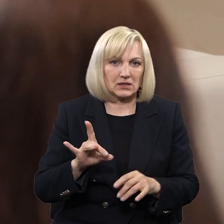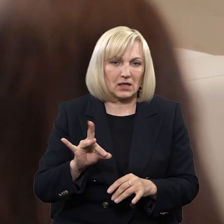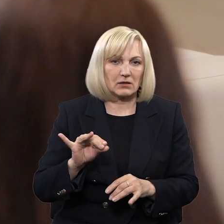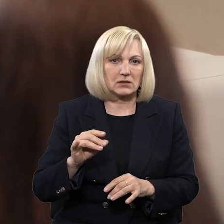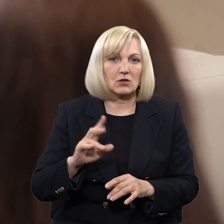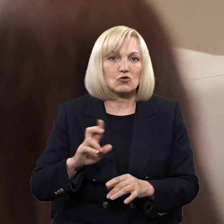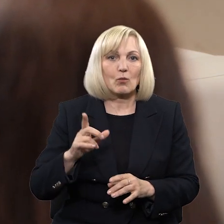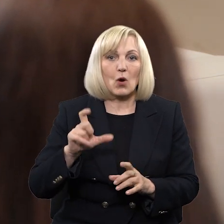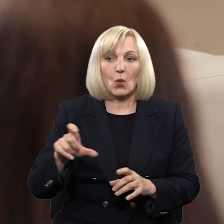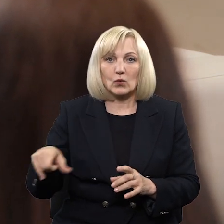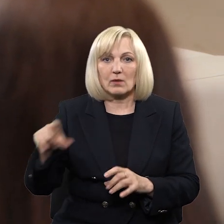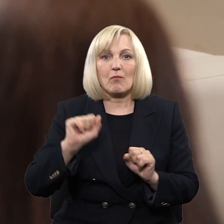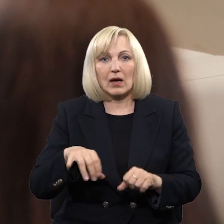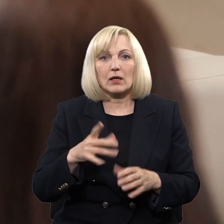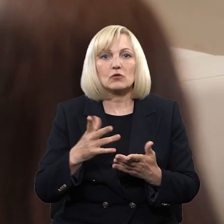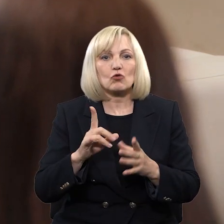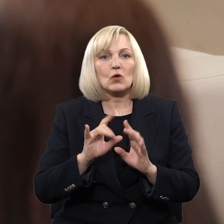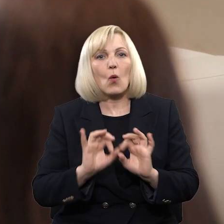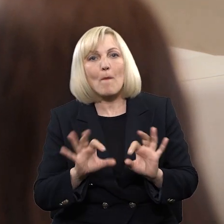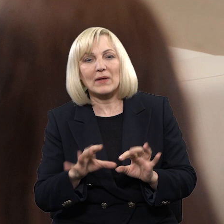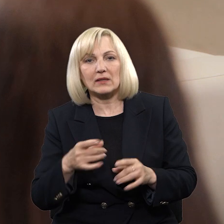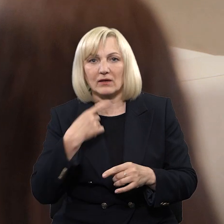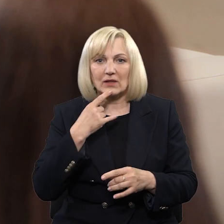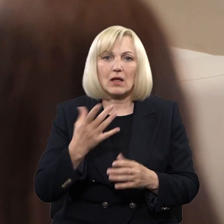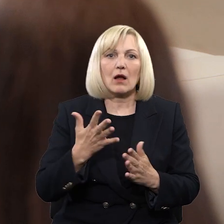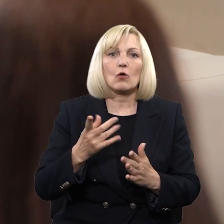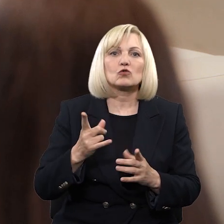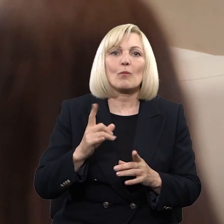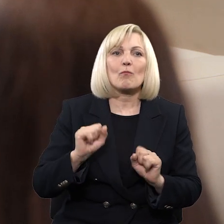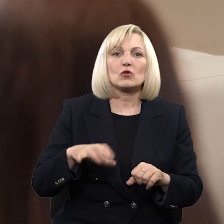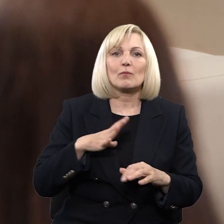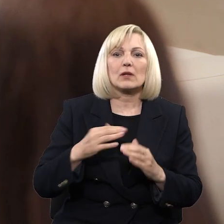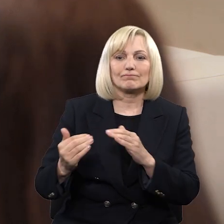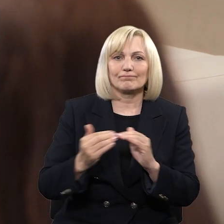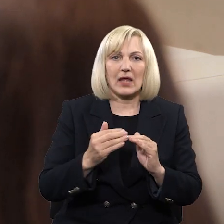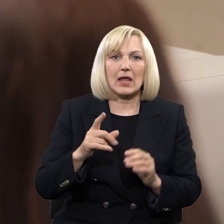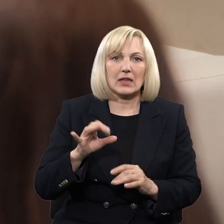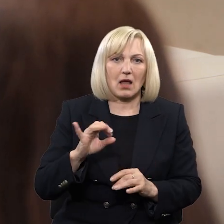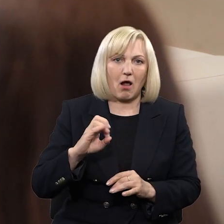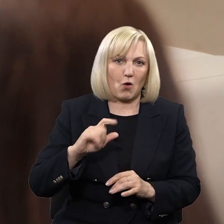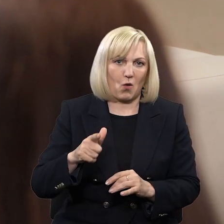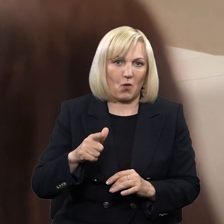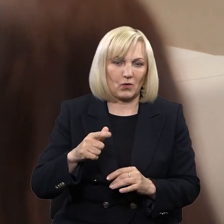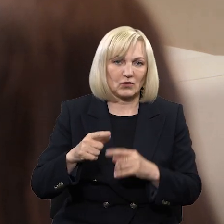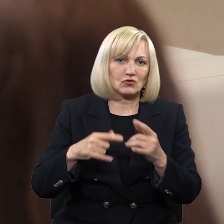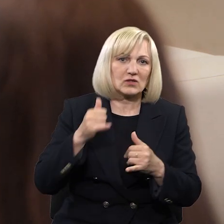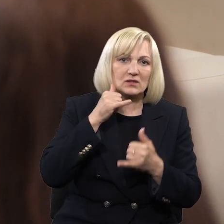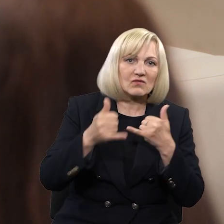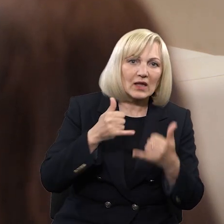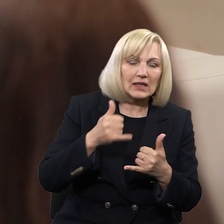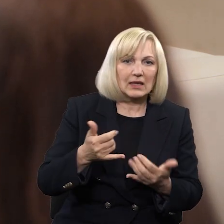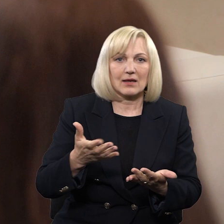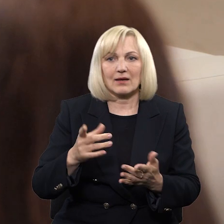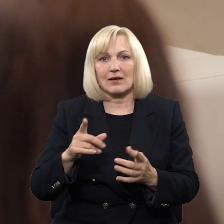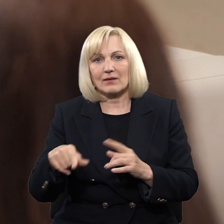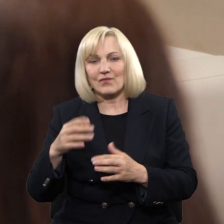чтобы люди комментировали в прямом эфире получалось какое-то такое никакой диалог очень конечно не делаем это через реки и звонки чтобы